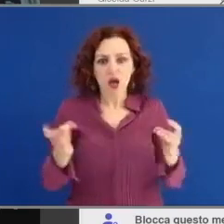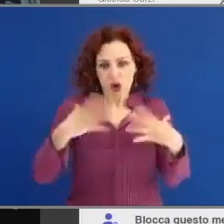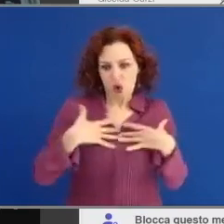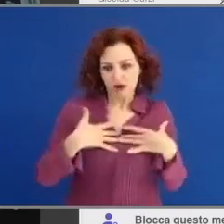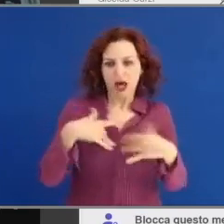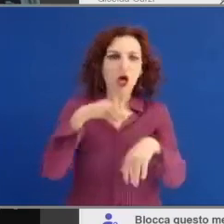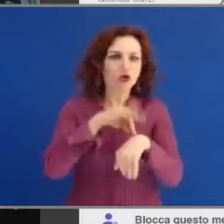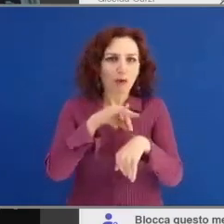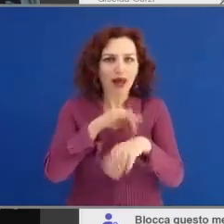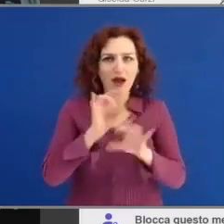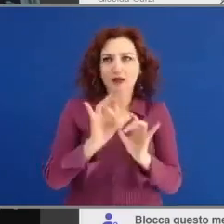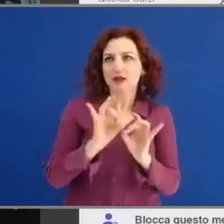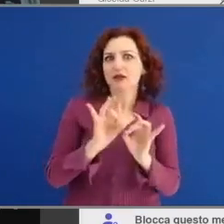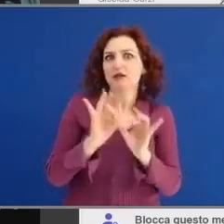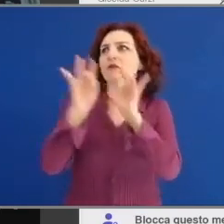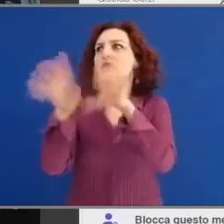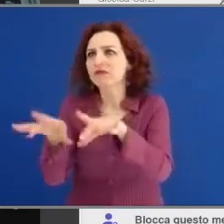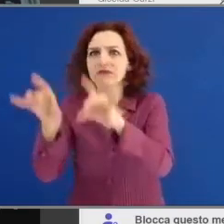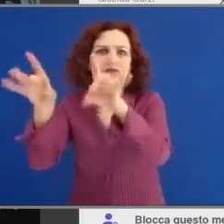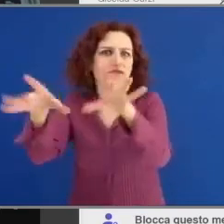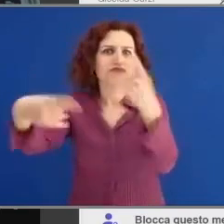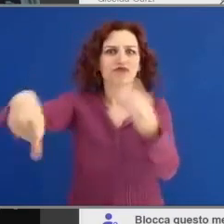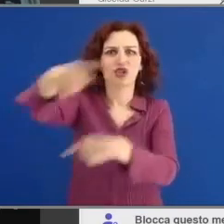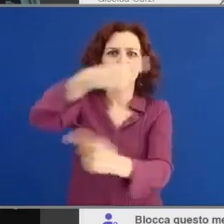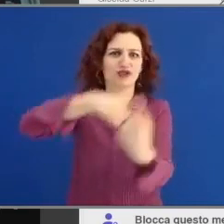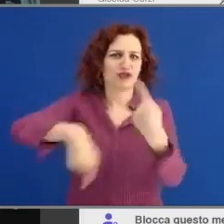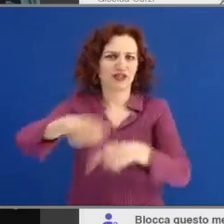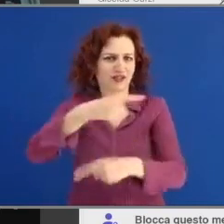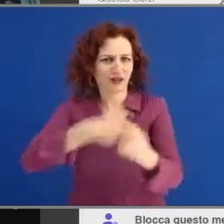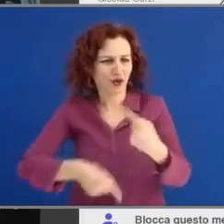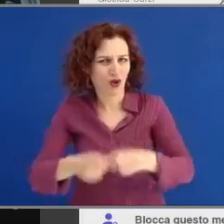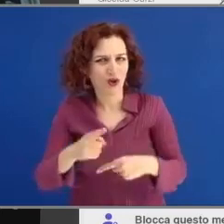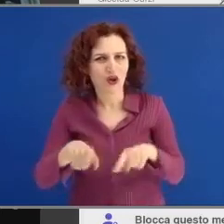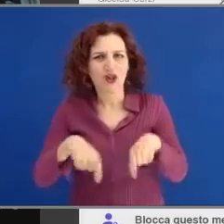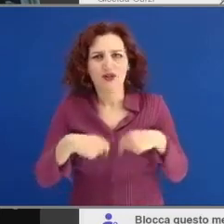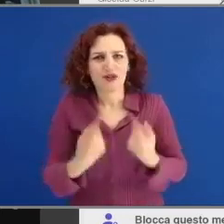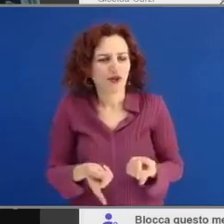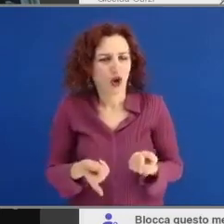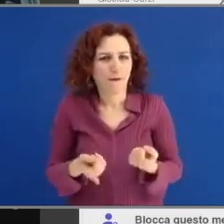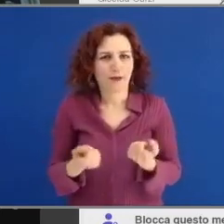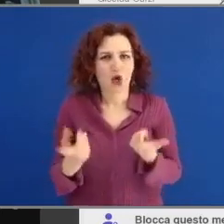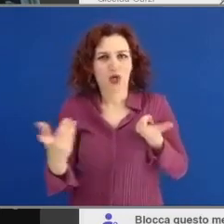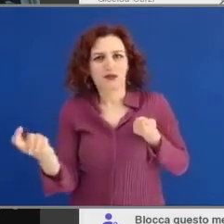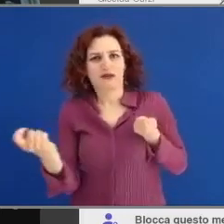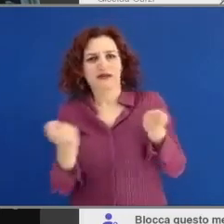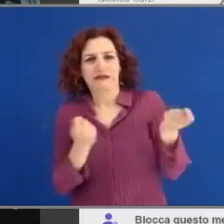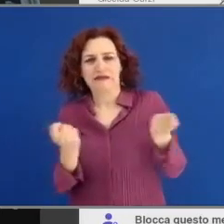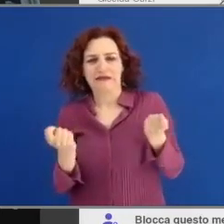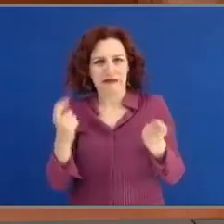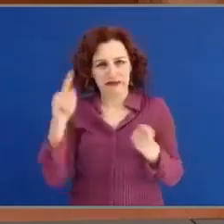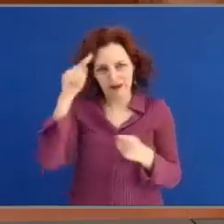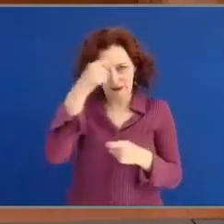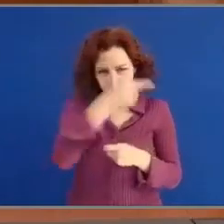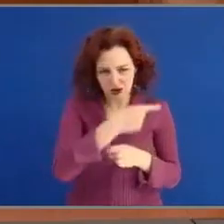malati, si ricreerebbe un circolo che poi magari diventa difficile interrompere.